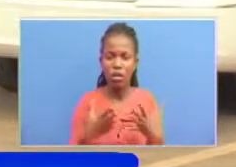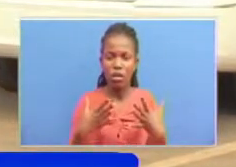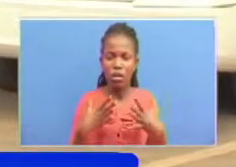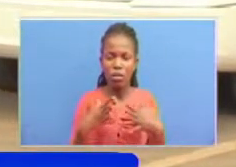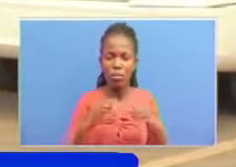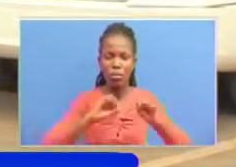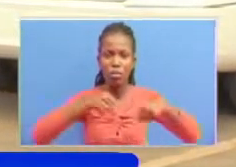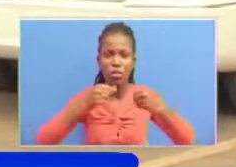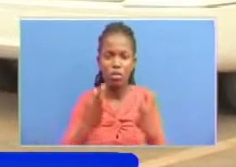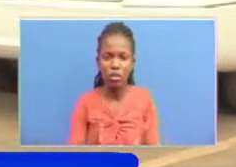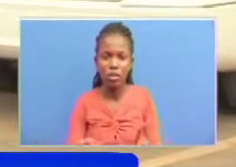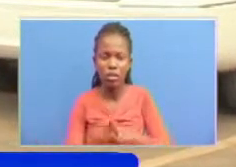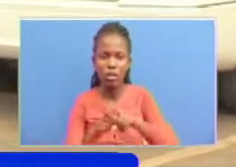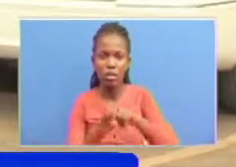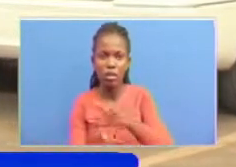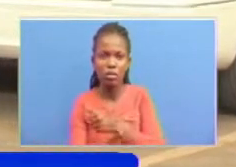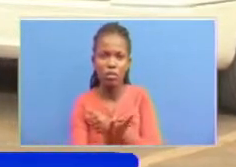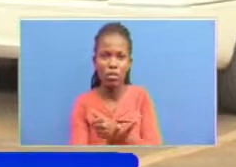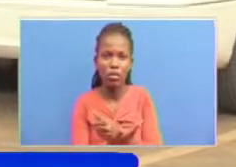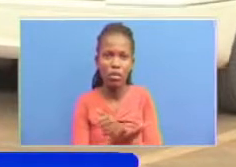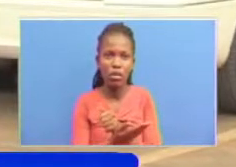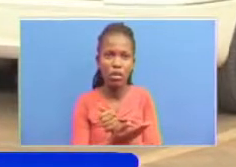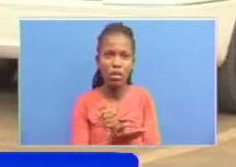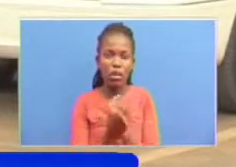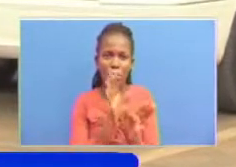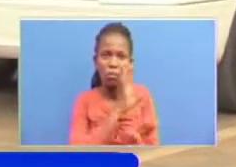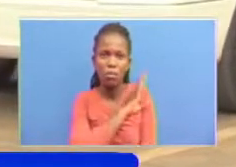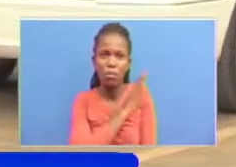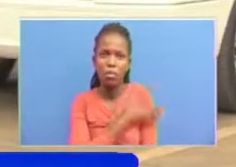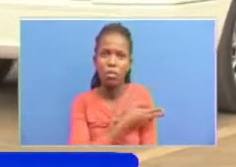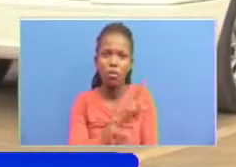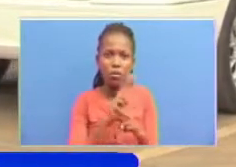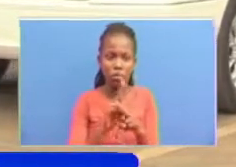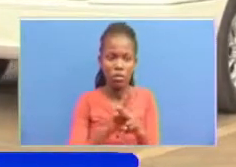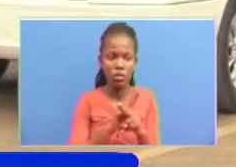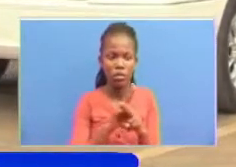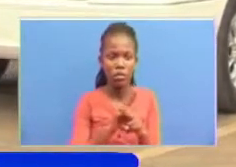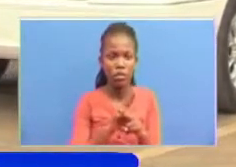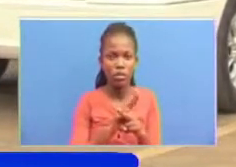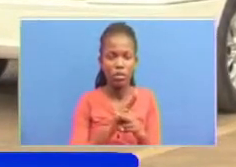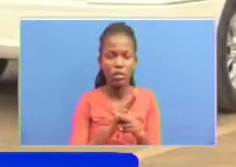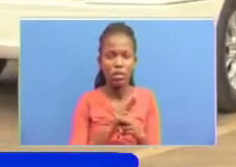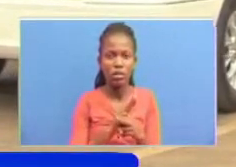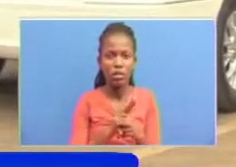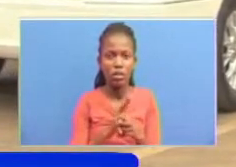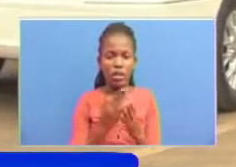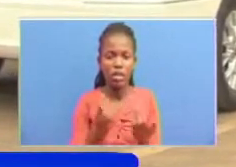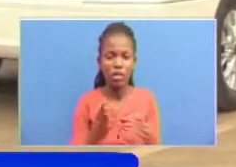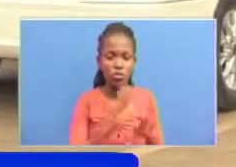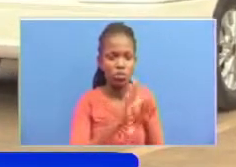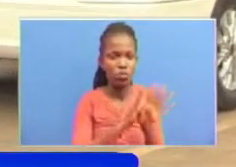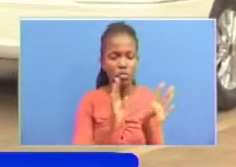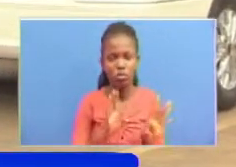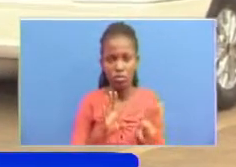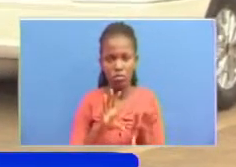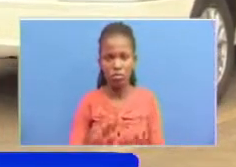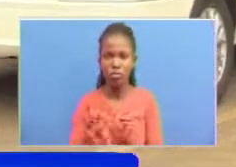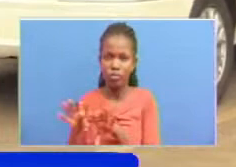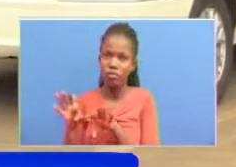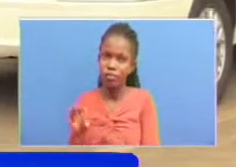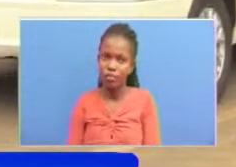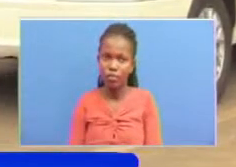boda na mama tonye kutumia vino lama yatha maito miyakwe kasindo itenzio ndene wa kweka sindo mbailu Mutongo TV kuma mofisine ma county